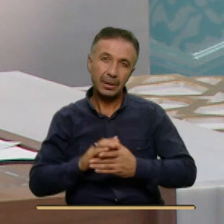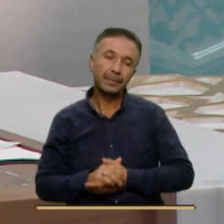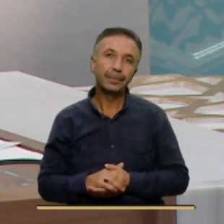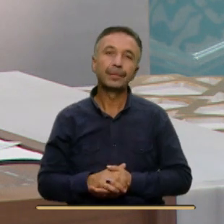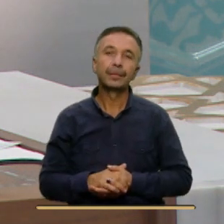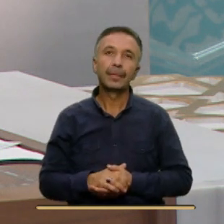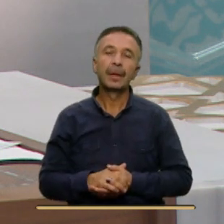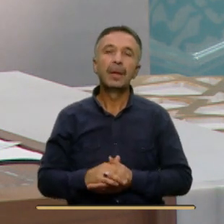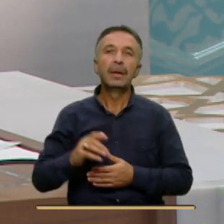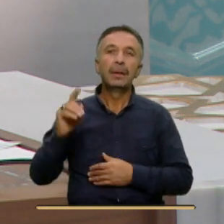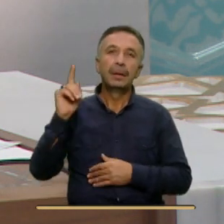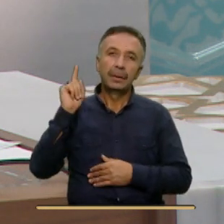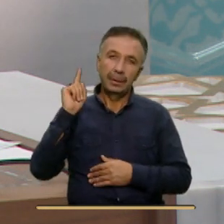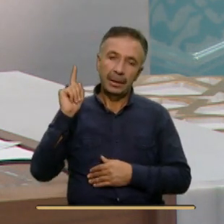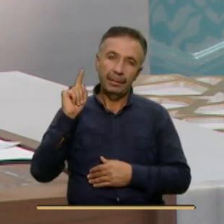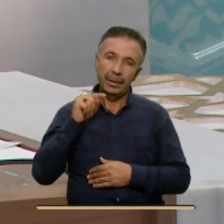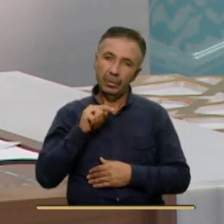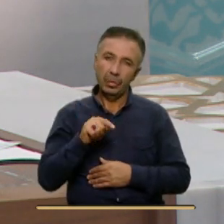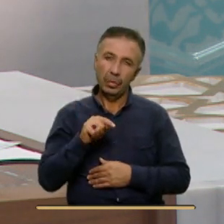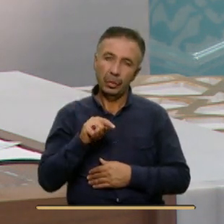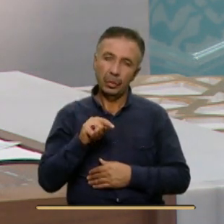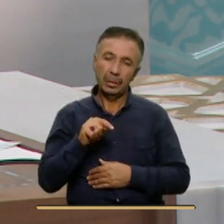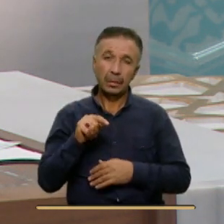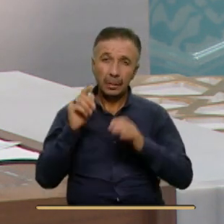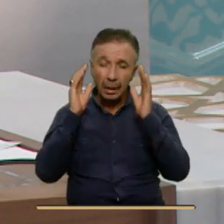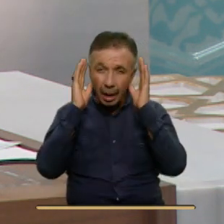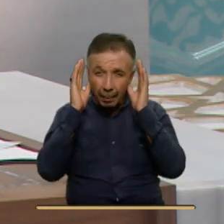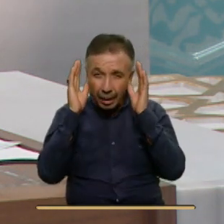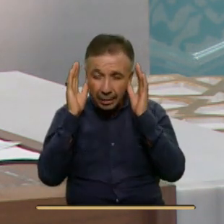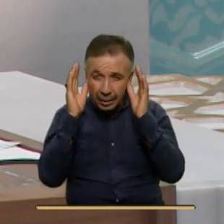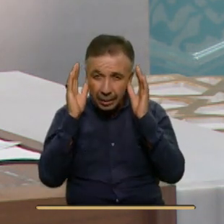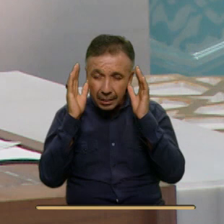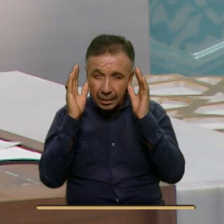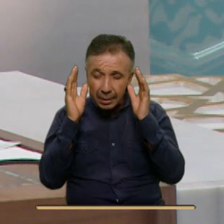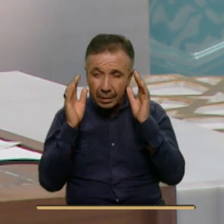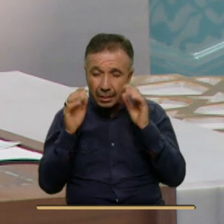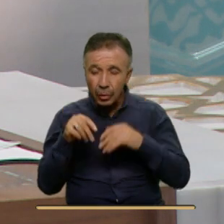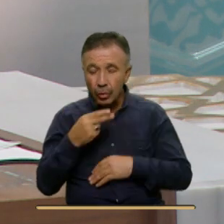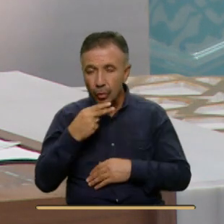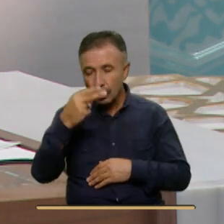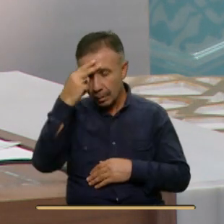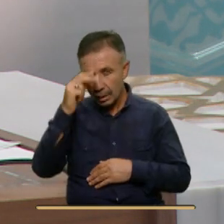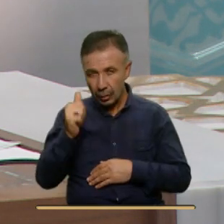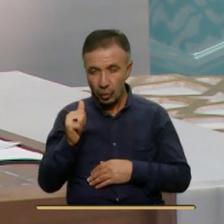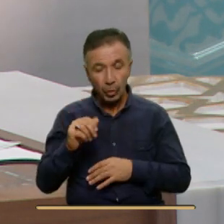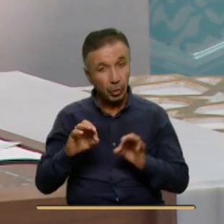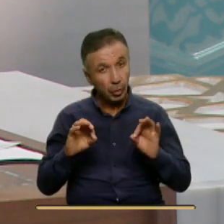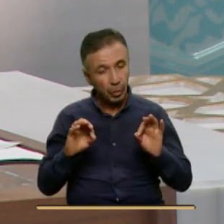inşallah. Rabbim şu namazda, şu cuma günü nasıl